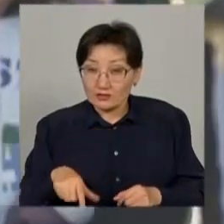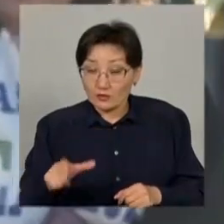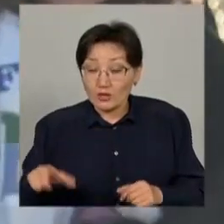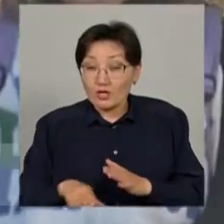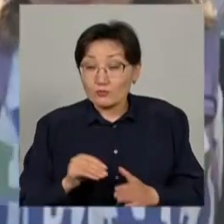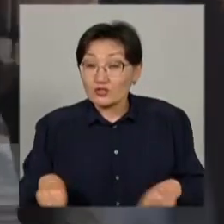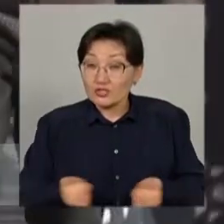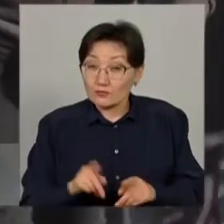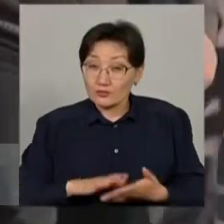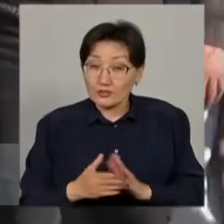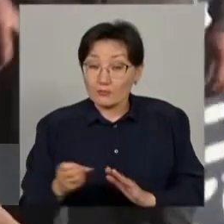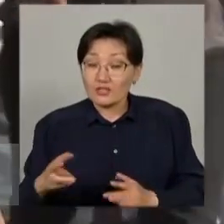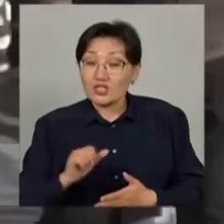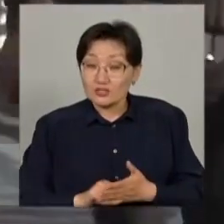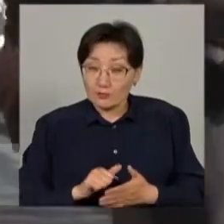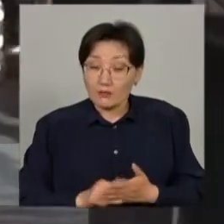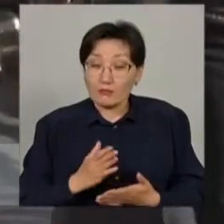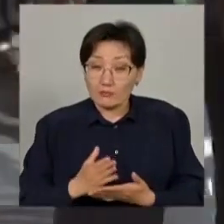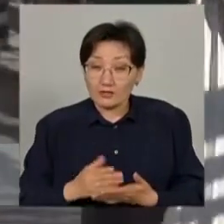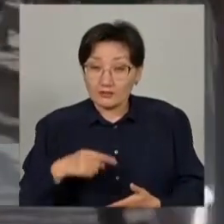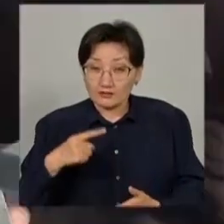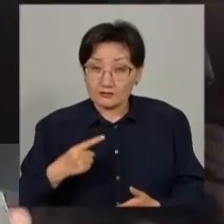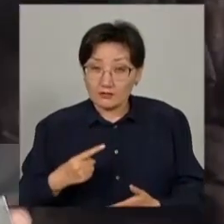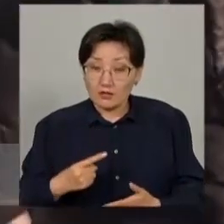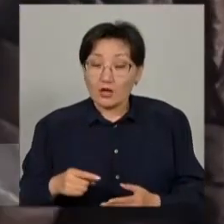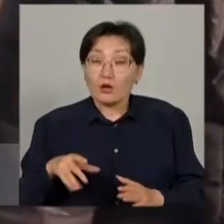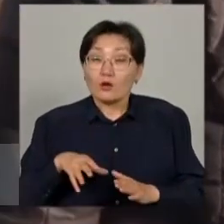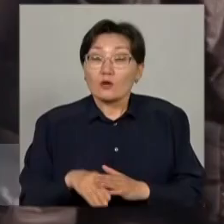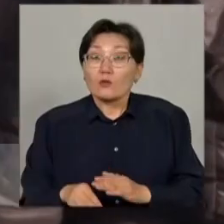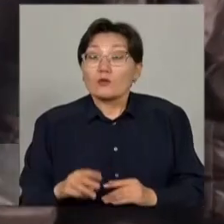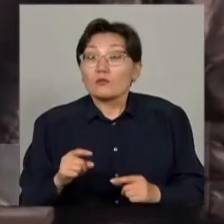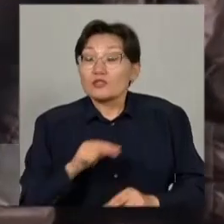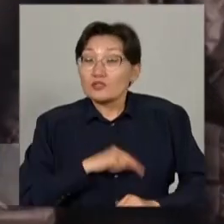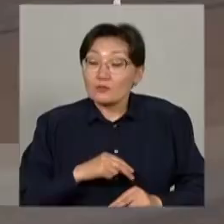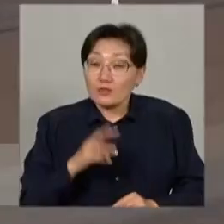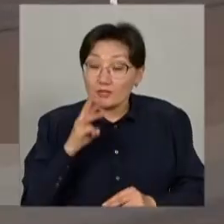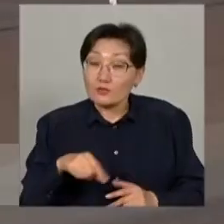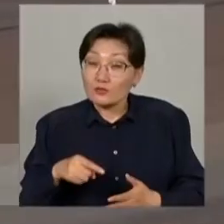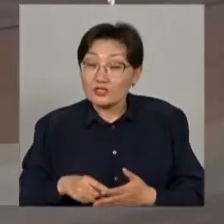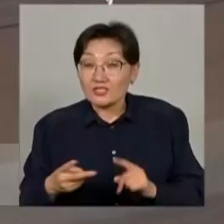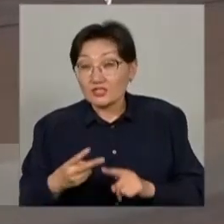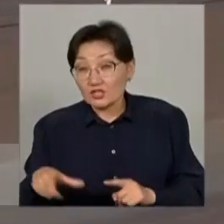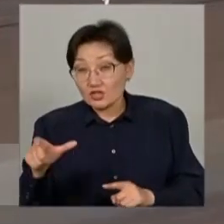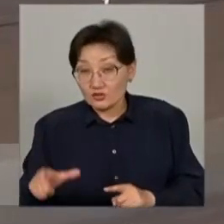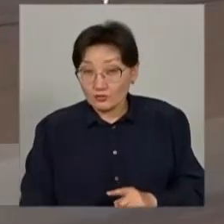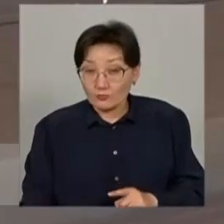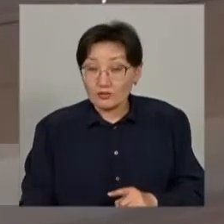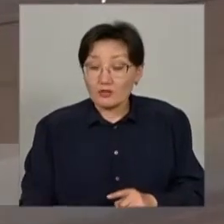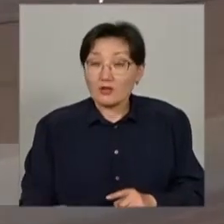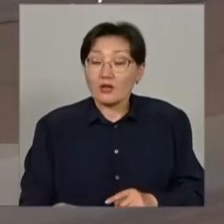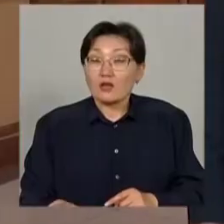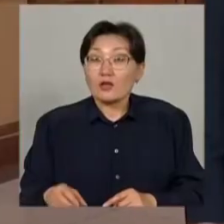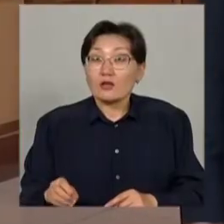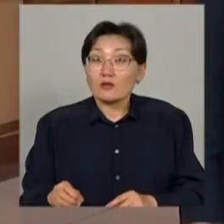Бұл жағдайдың бірнеше себебі бар деп пайымдады. Бірі күн көріс, табыс мәселесі болса, екінші жағы еліктеушілік